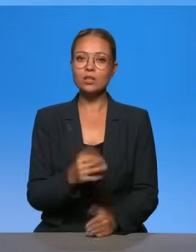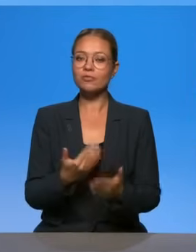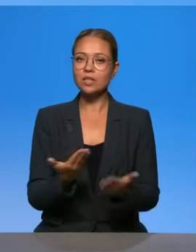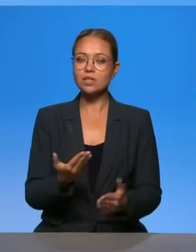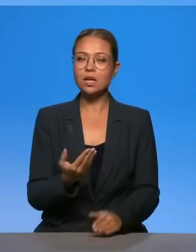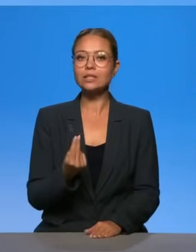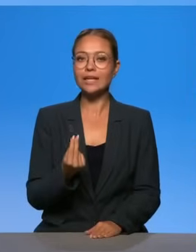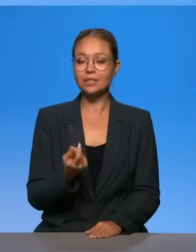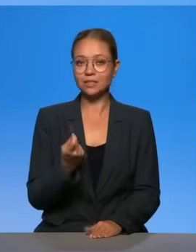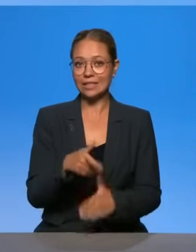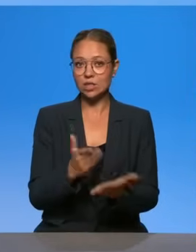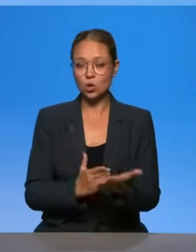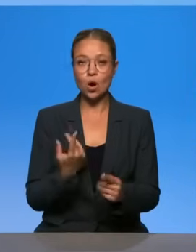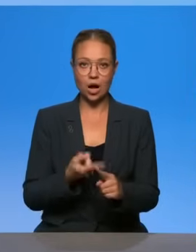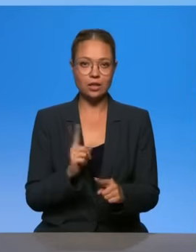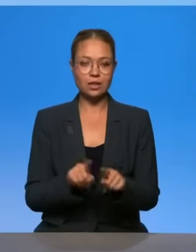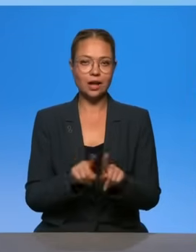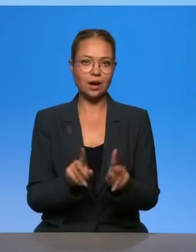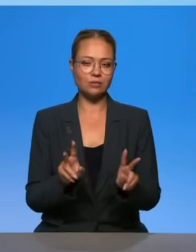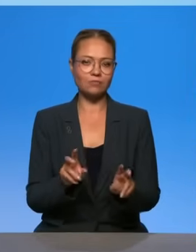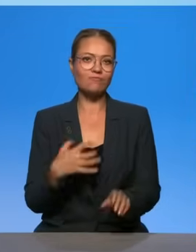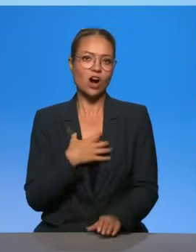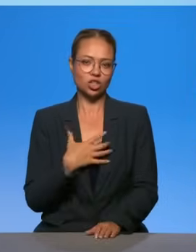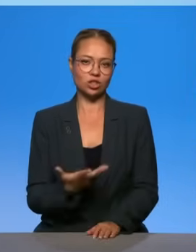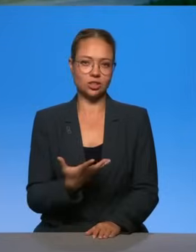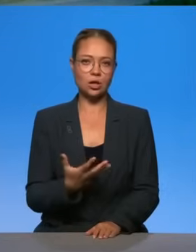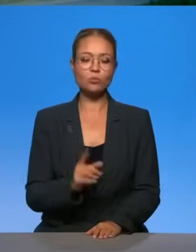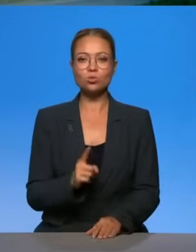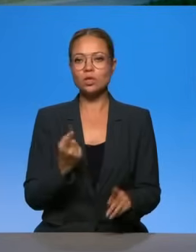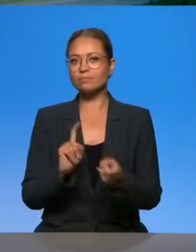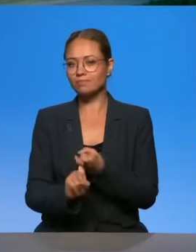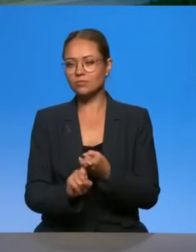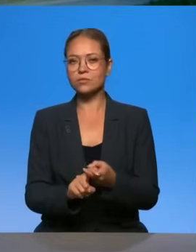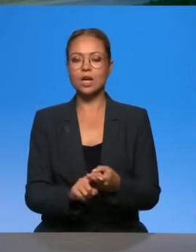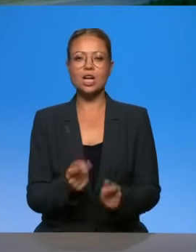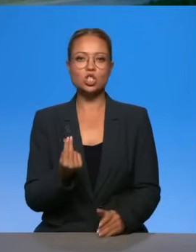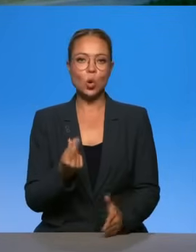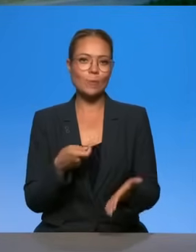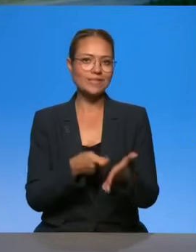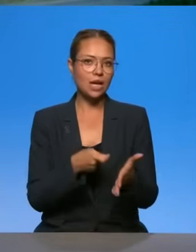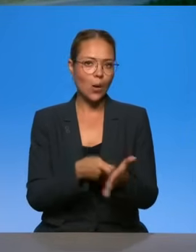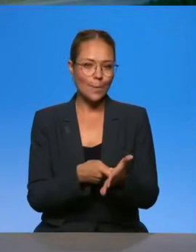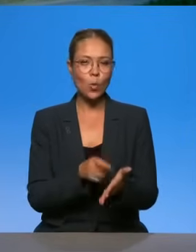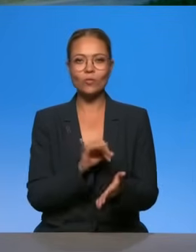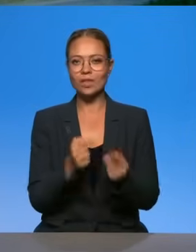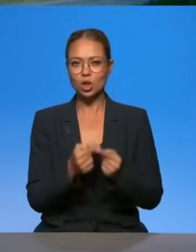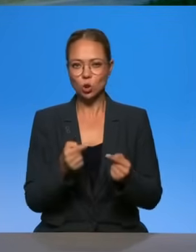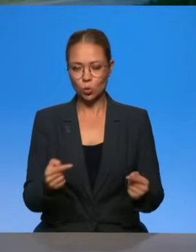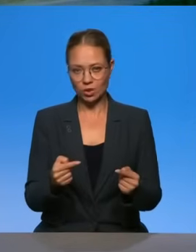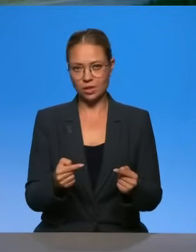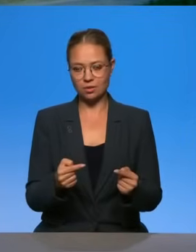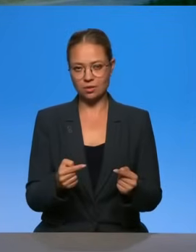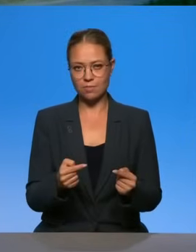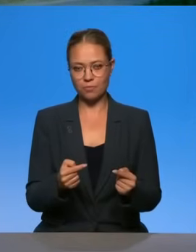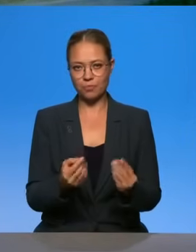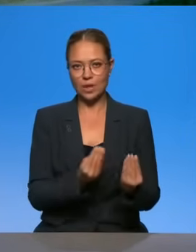агропромышленного комплекса, потому что от нее зависит очень много что. И стоимость кормов, и других сельскохозяйственных продуктов. Вот